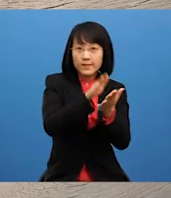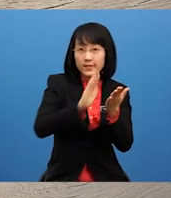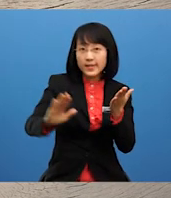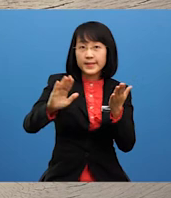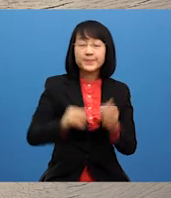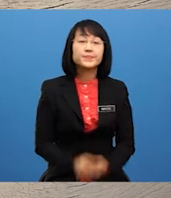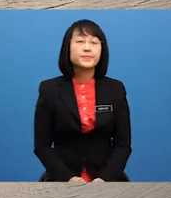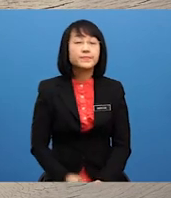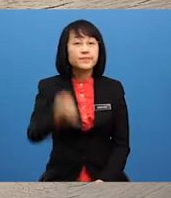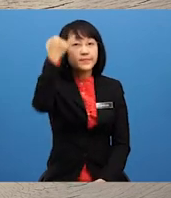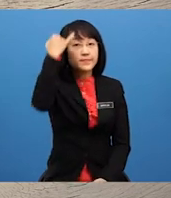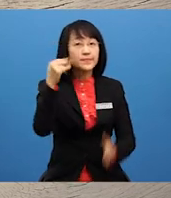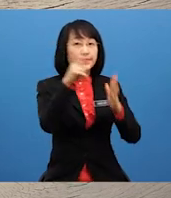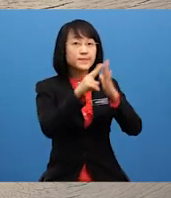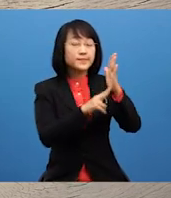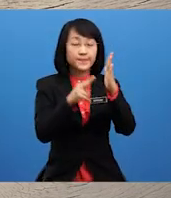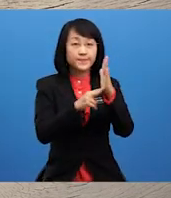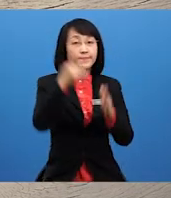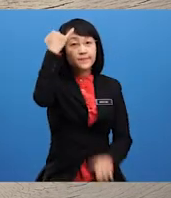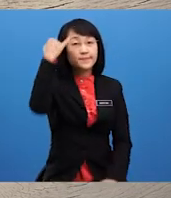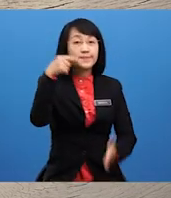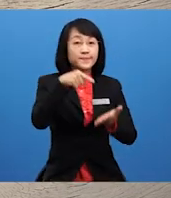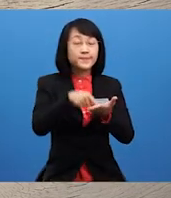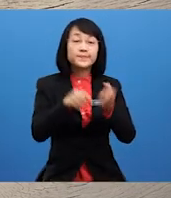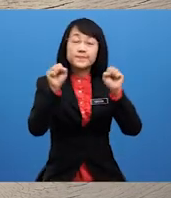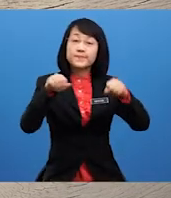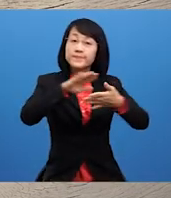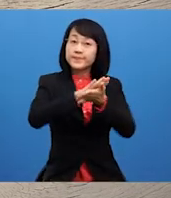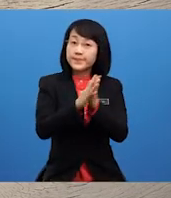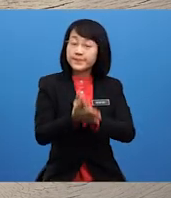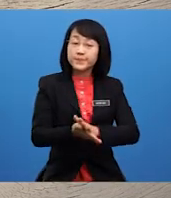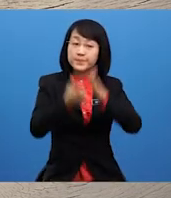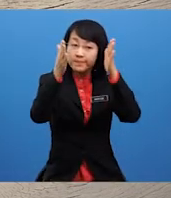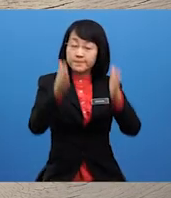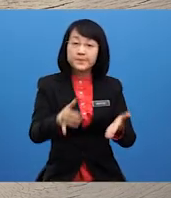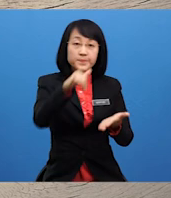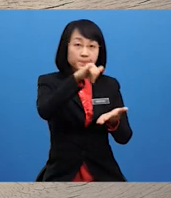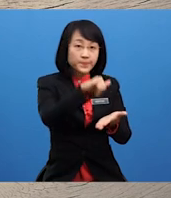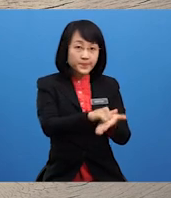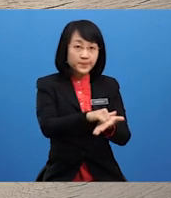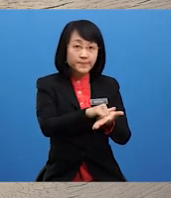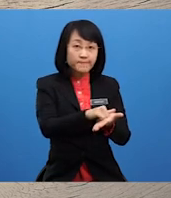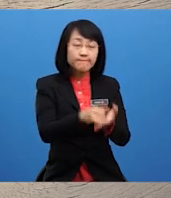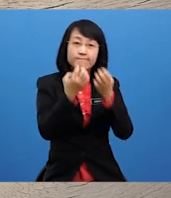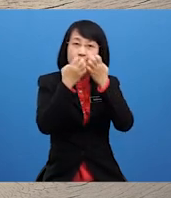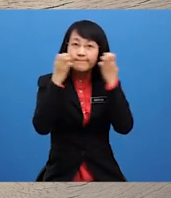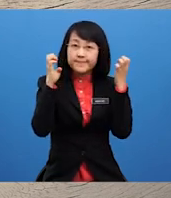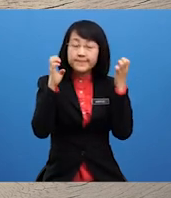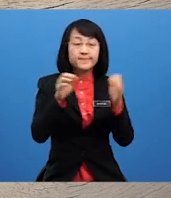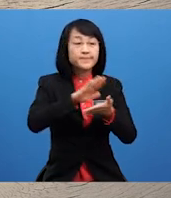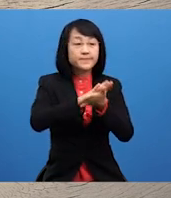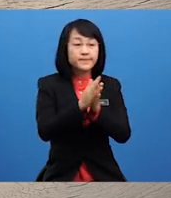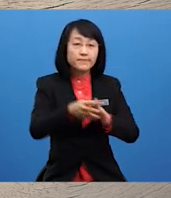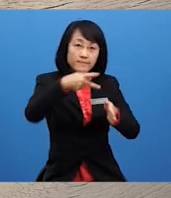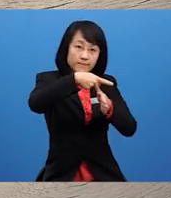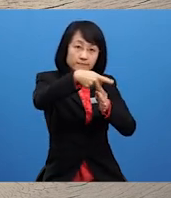Seterusnya, ilmu undang-undang. Ilmu ini akan mampu menjadikan seseorang itu berwibawa dan menjadi